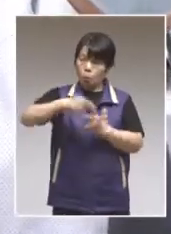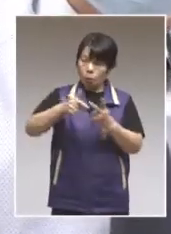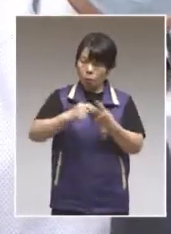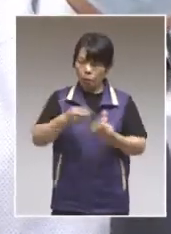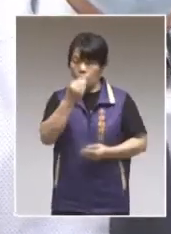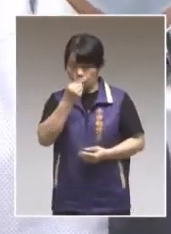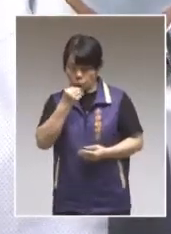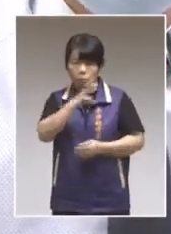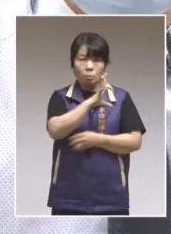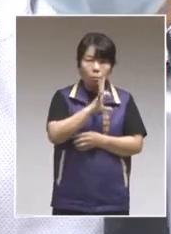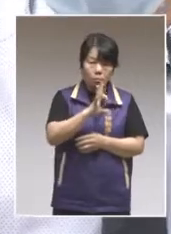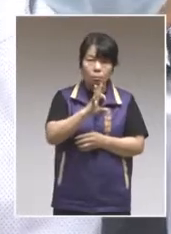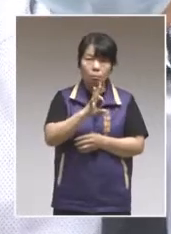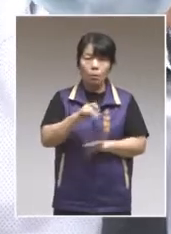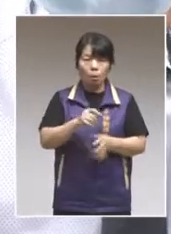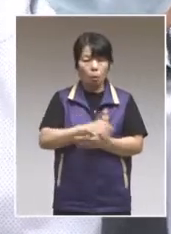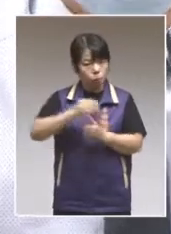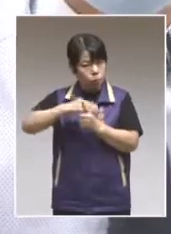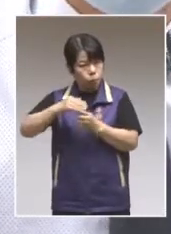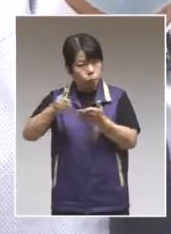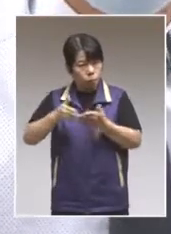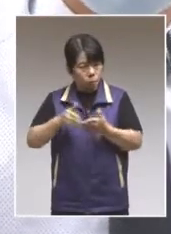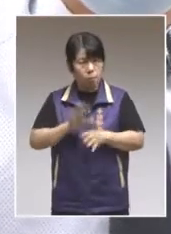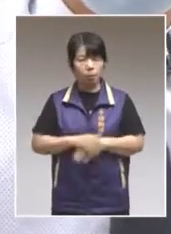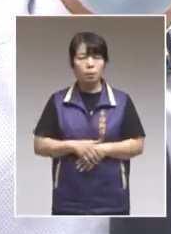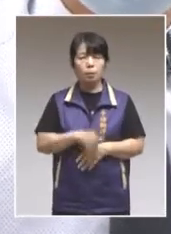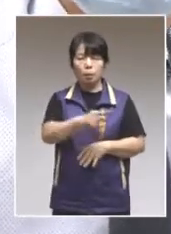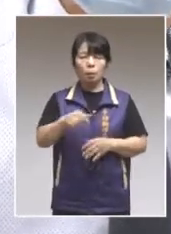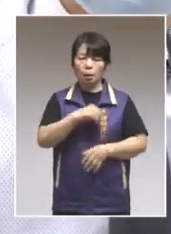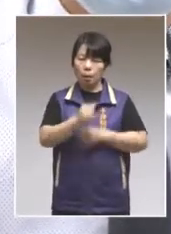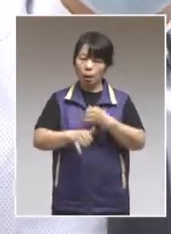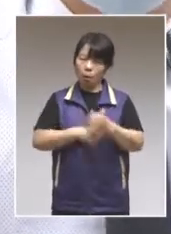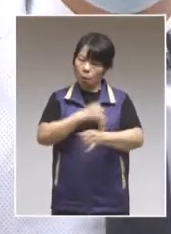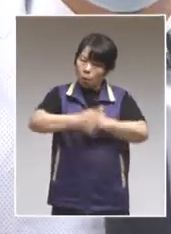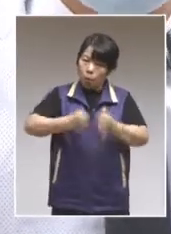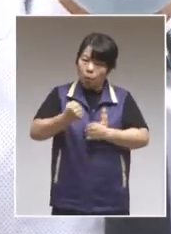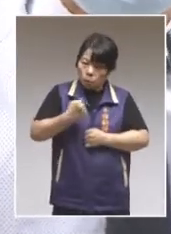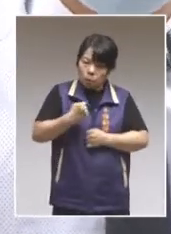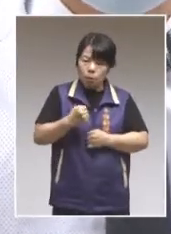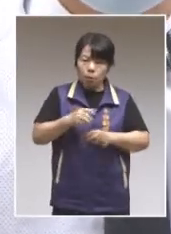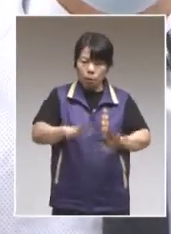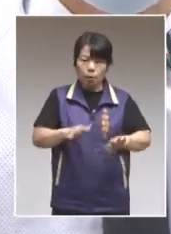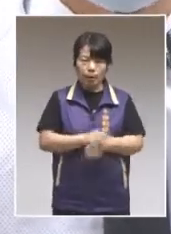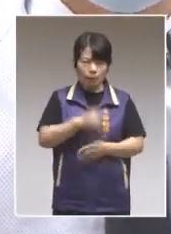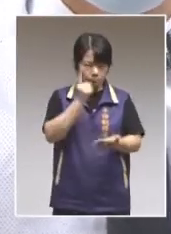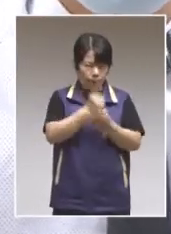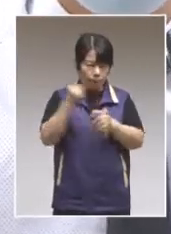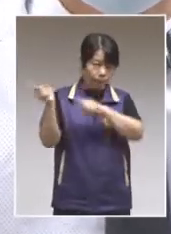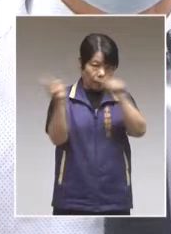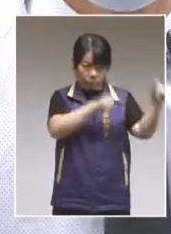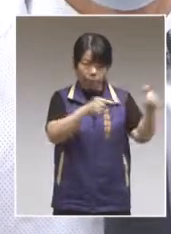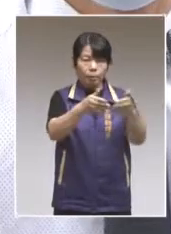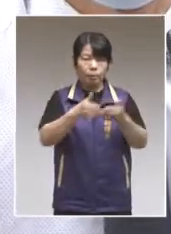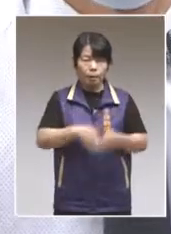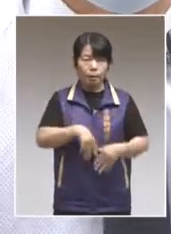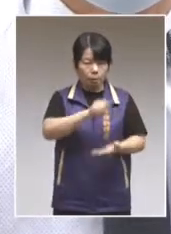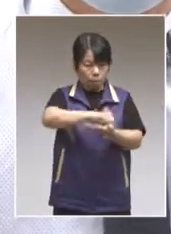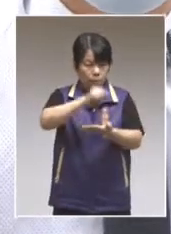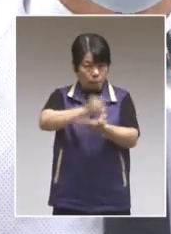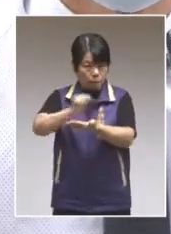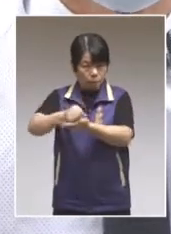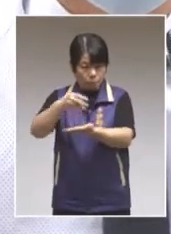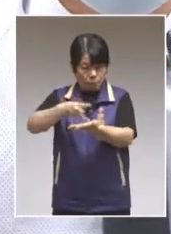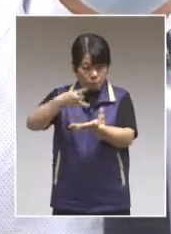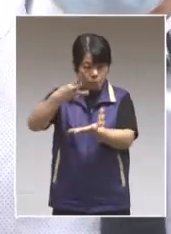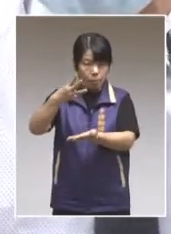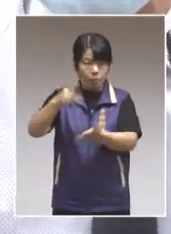量跟尿量，记录他的活动力。那每天至少要记录3次，2-3次。为什么要记录？因为你每天